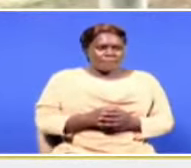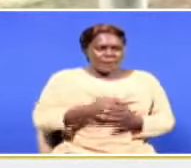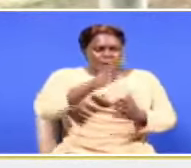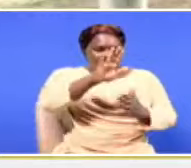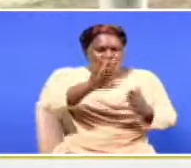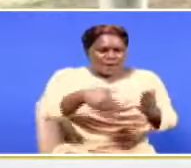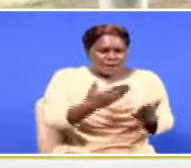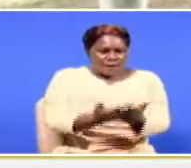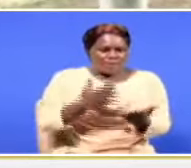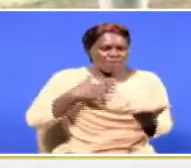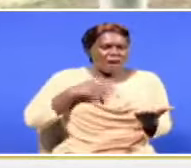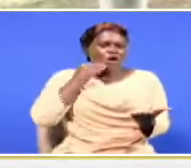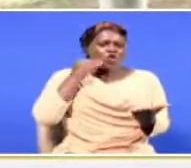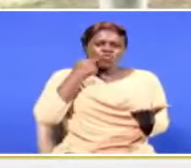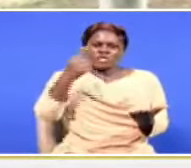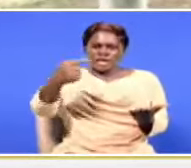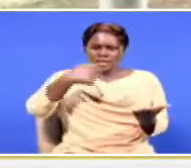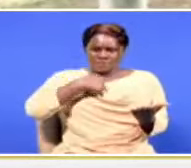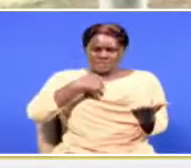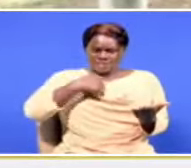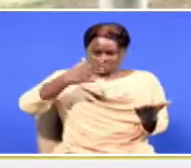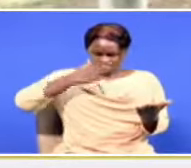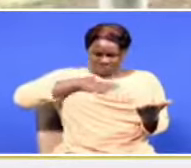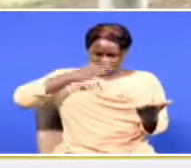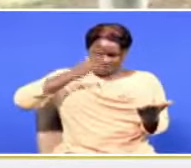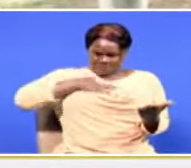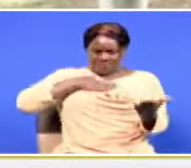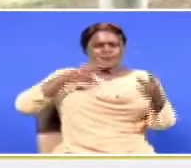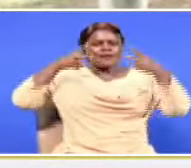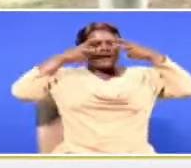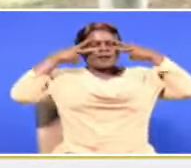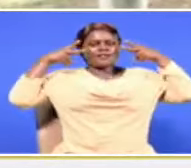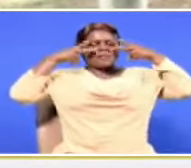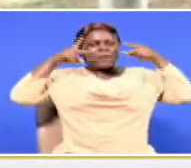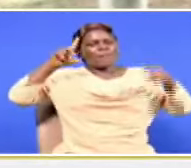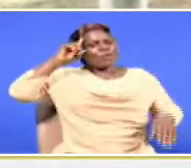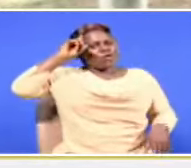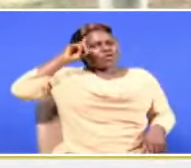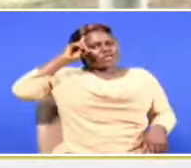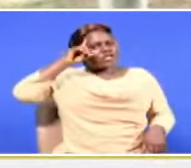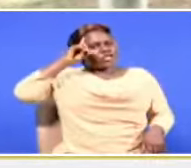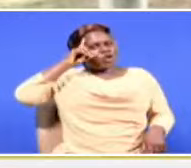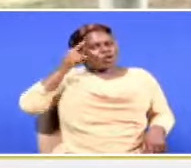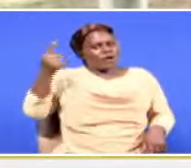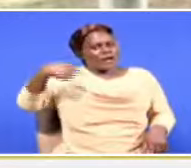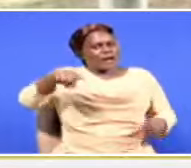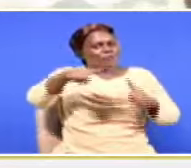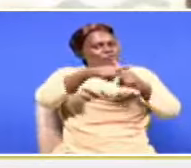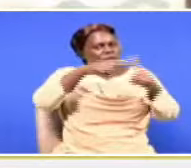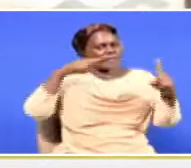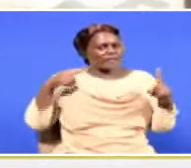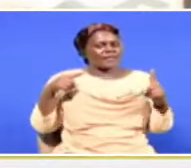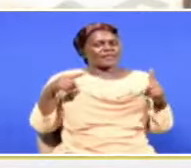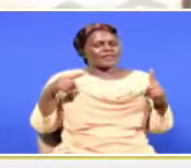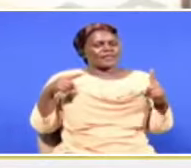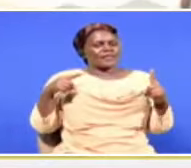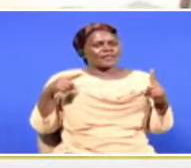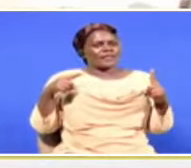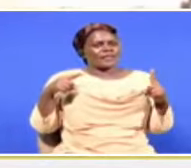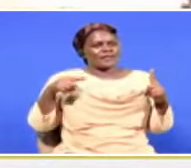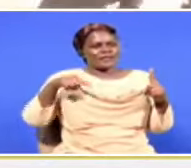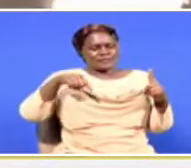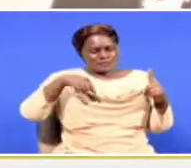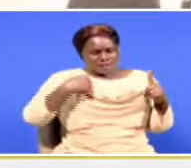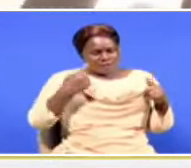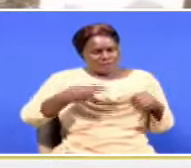walifika tu kwangu wakiniambia sisi ni Al-Shabaab original na tumekuja kuua. We have